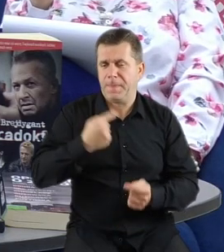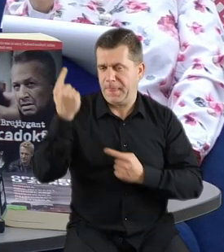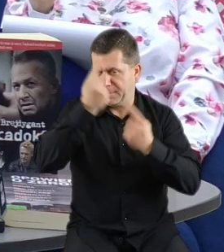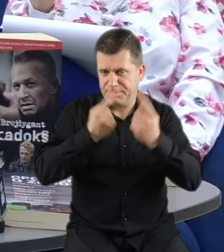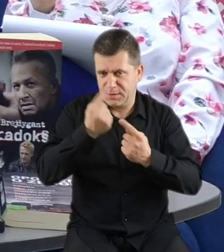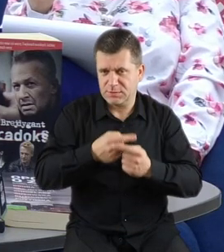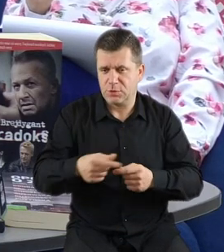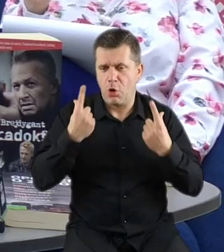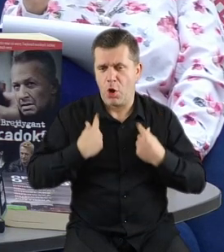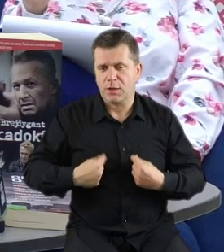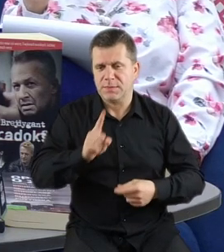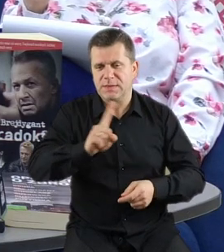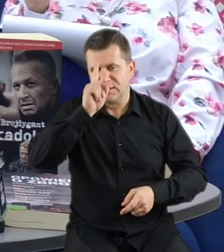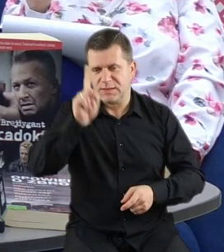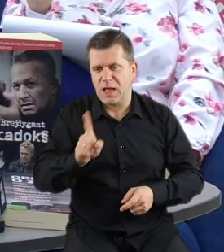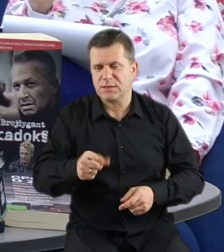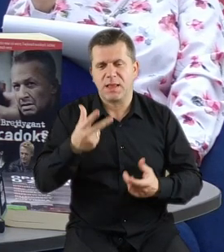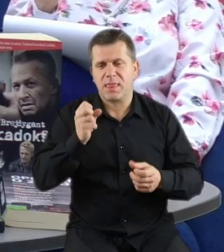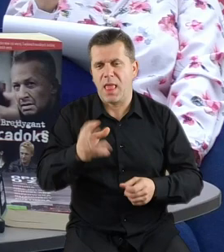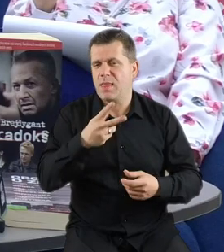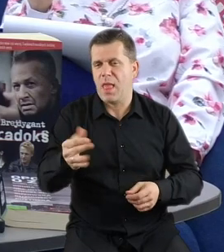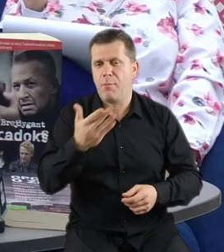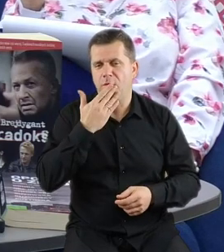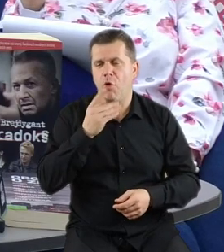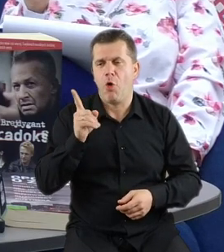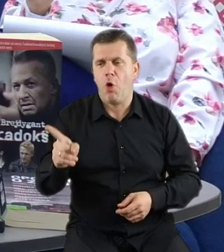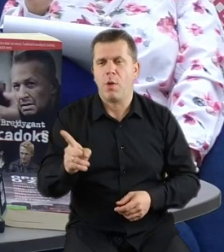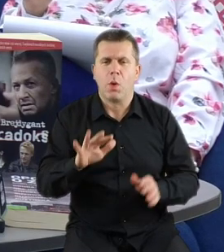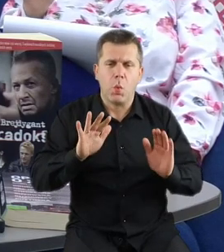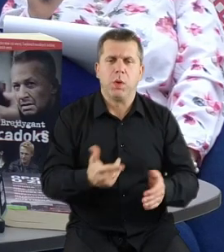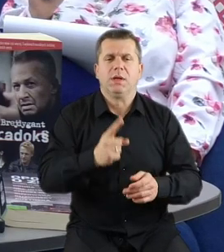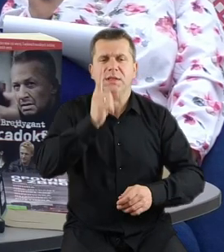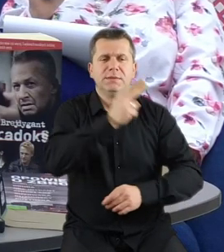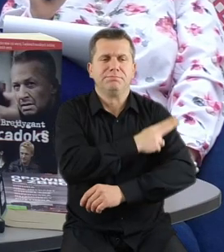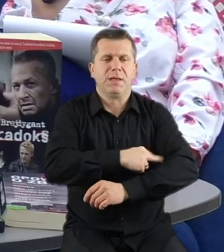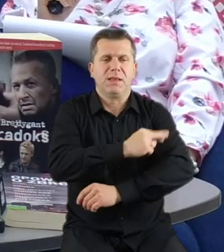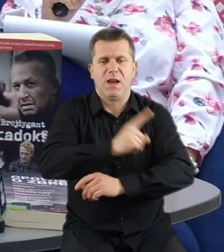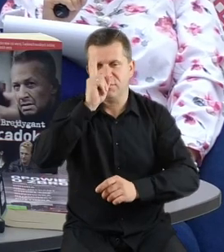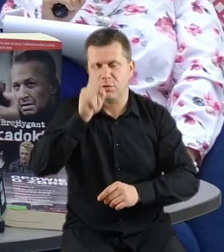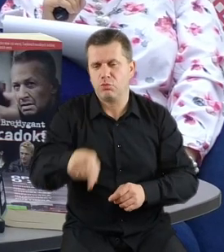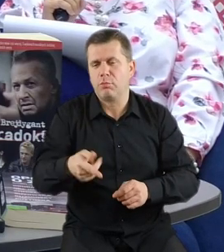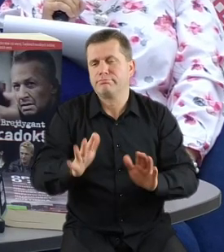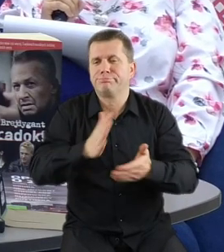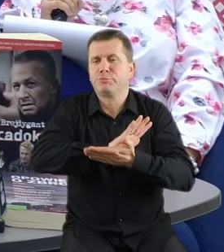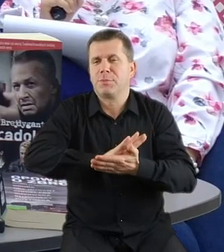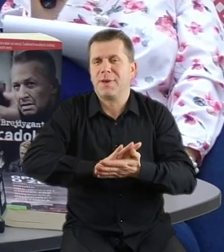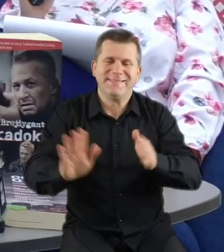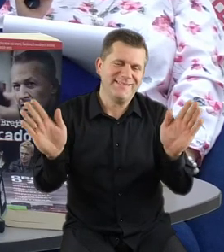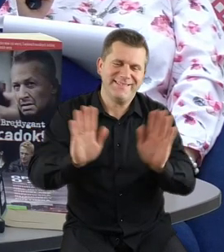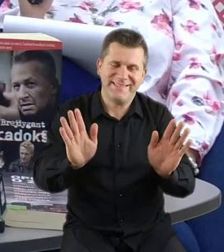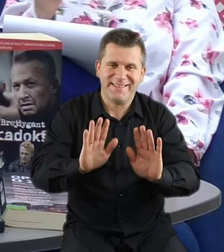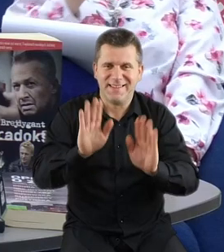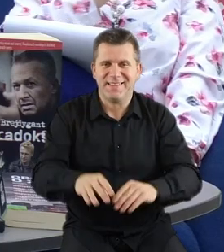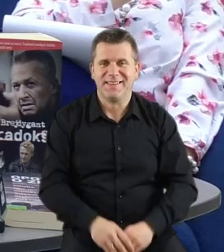no, myślę, żeby się tak osoba ze Skarżyska nie wyraziła. A ona sama z siebie. Ona, no, zaprasza do szpitala w Skarżysku. No to przepraszam. Ale